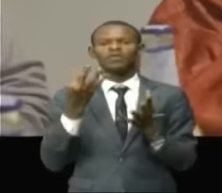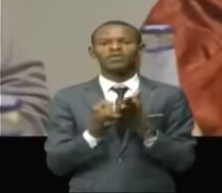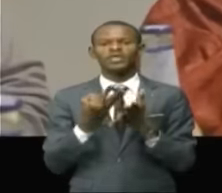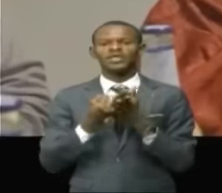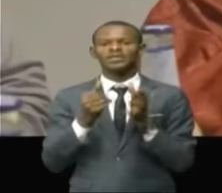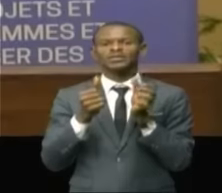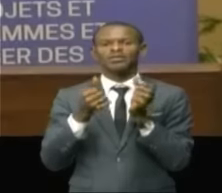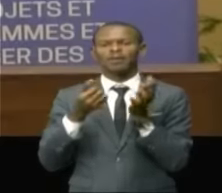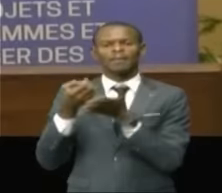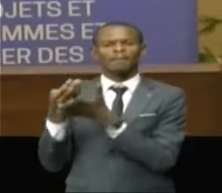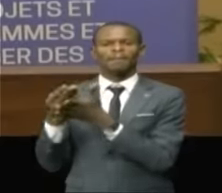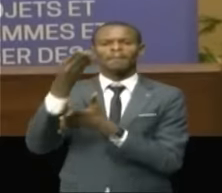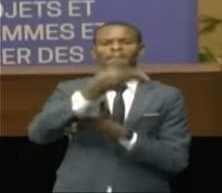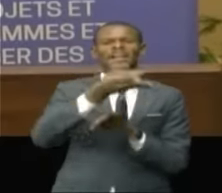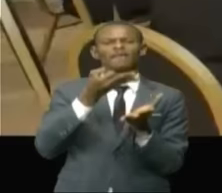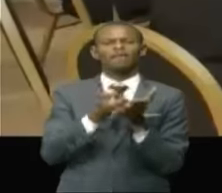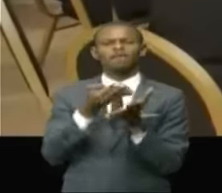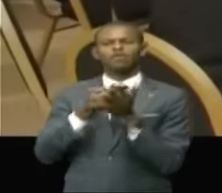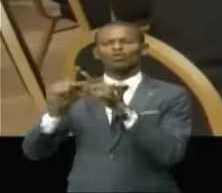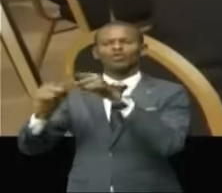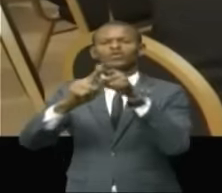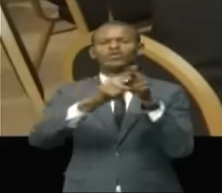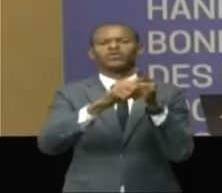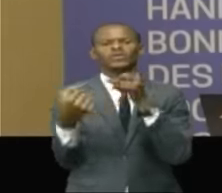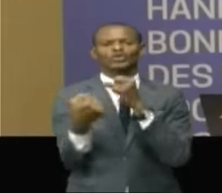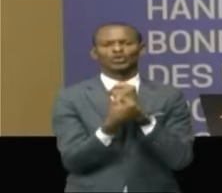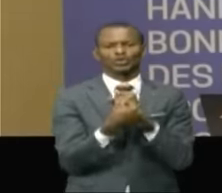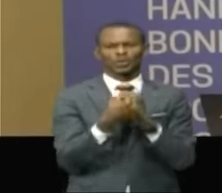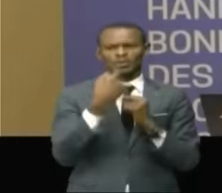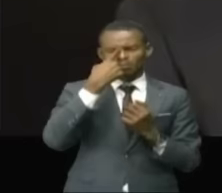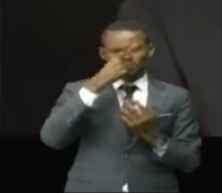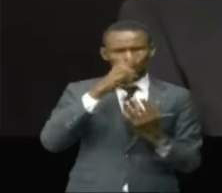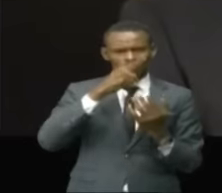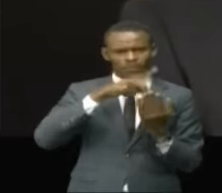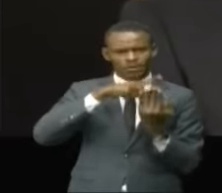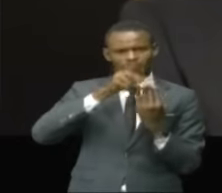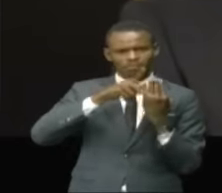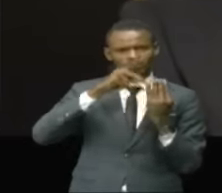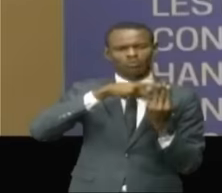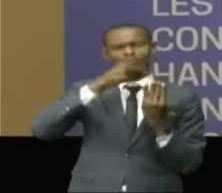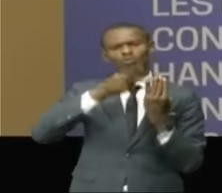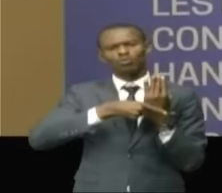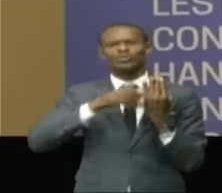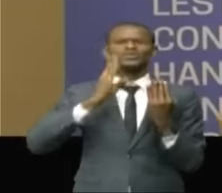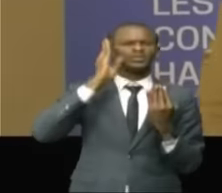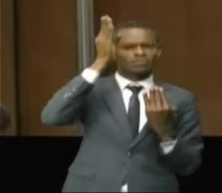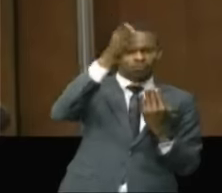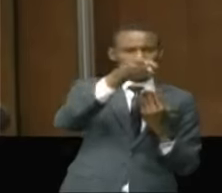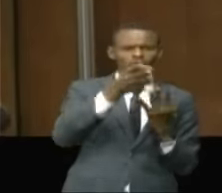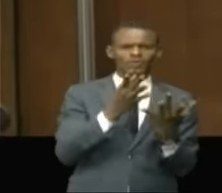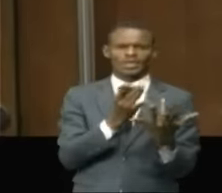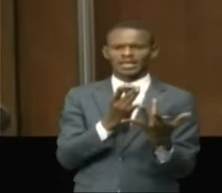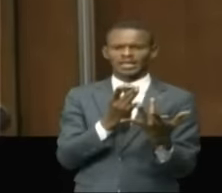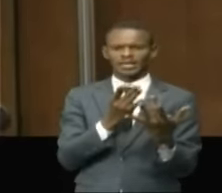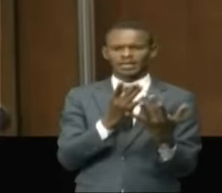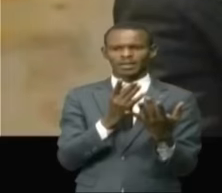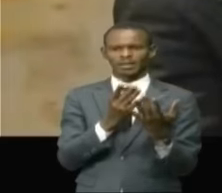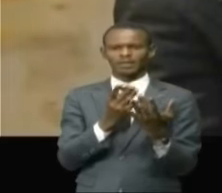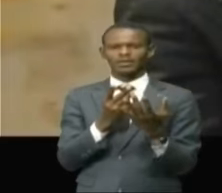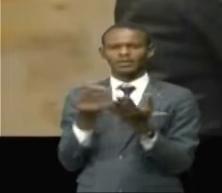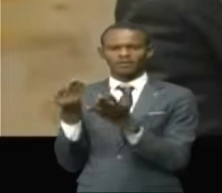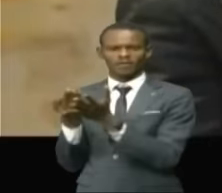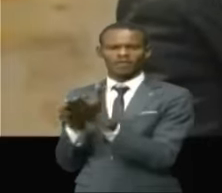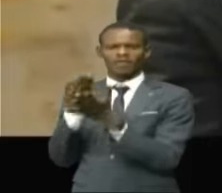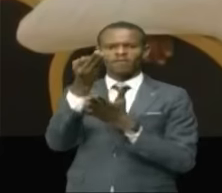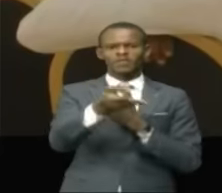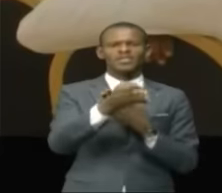fonds partenaires dans ce secteur. Pour les projets à exécuter dans le futur, on attend que le financement du FIDA soit bien réajusté. Précision